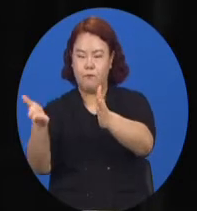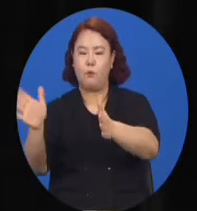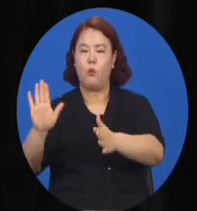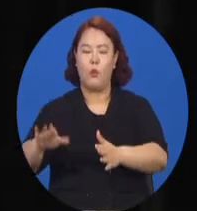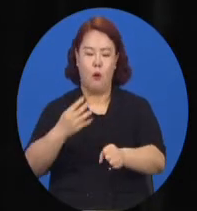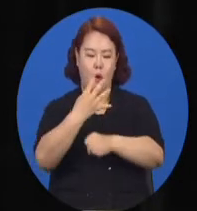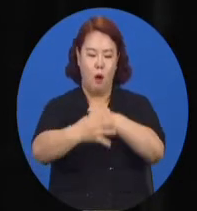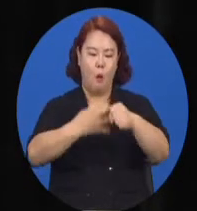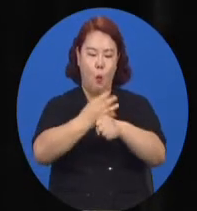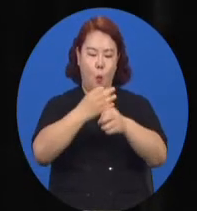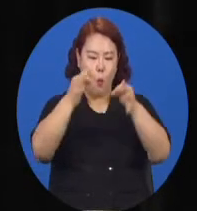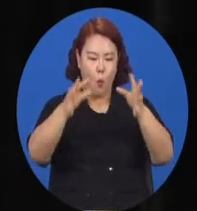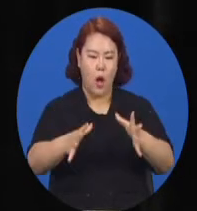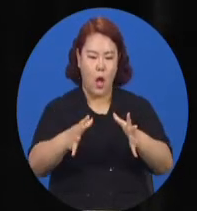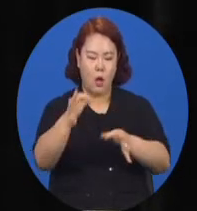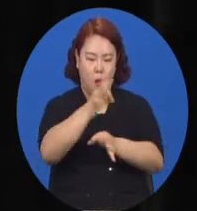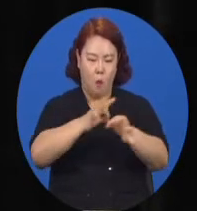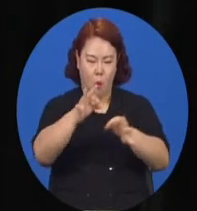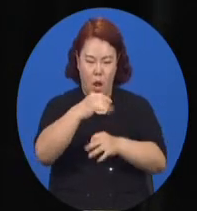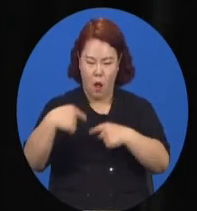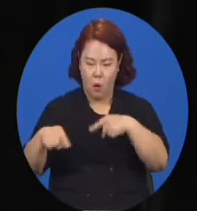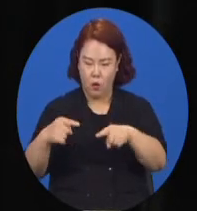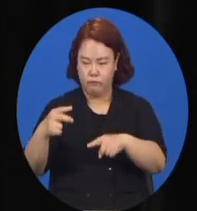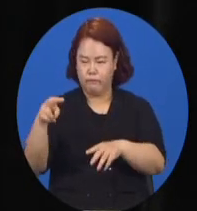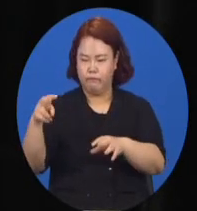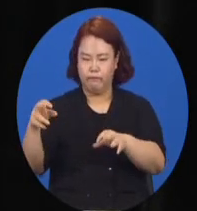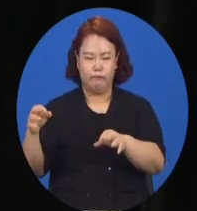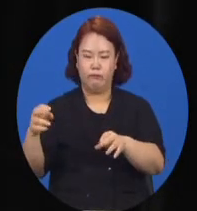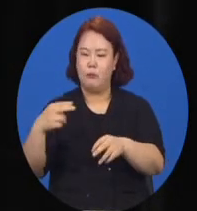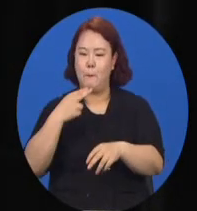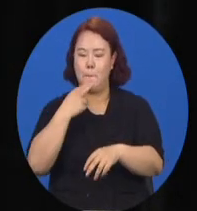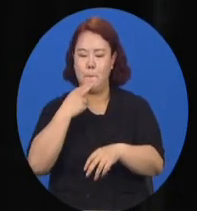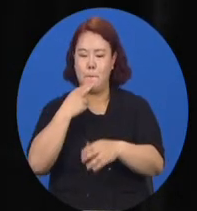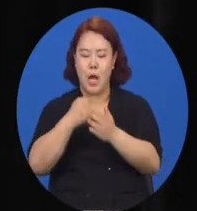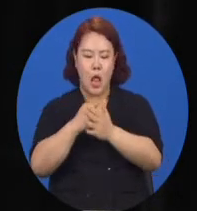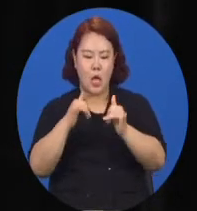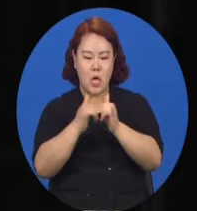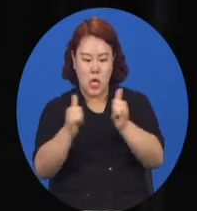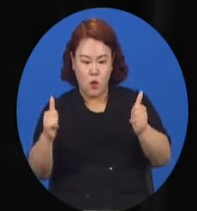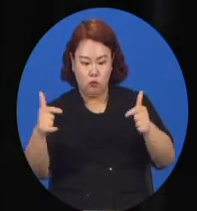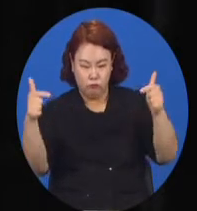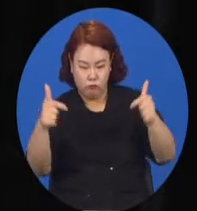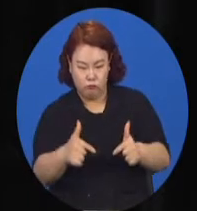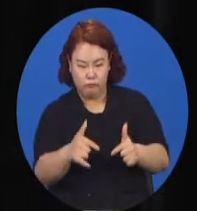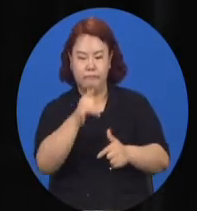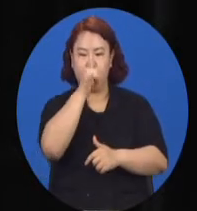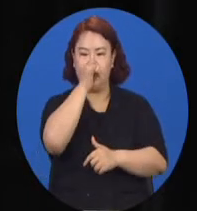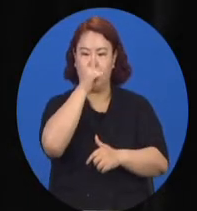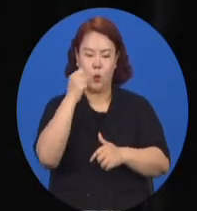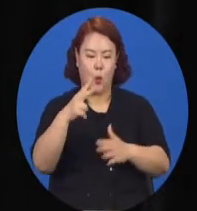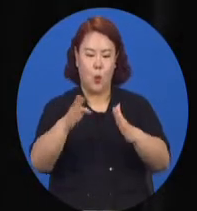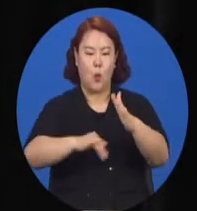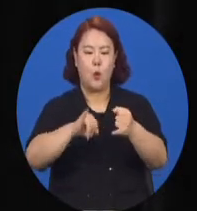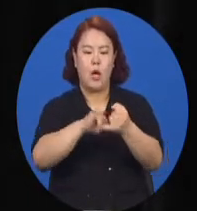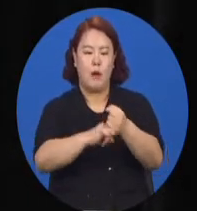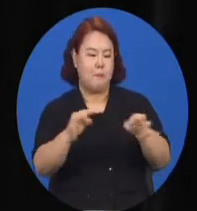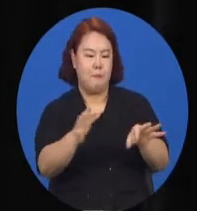지난 4년 동안 경제정책의 부실로 인구는 지속적으로 감소하였으며 공약의